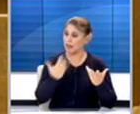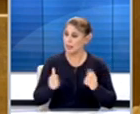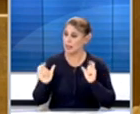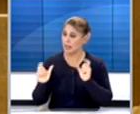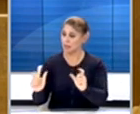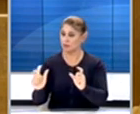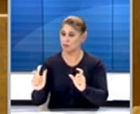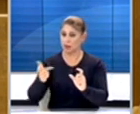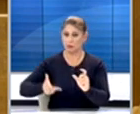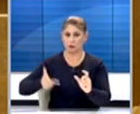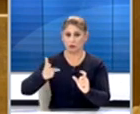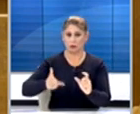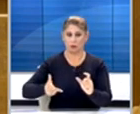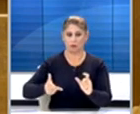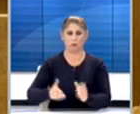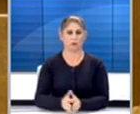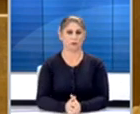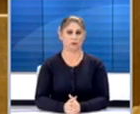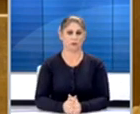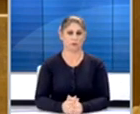σιδηρόδρομος.